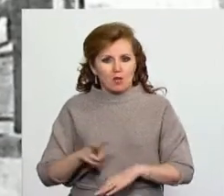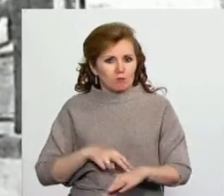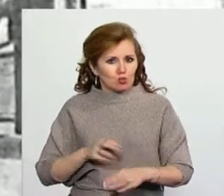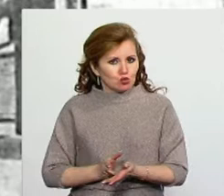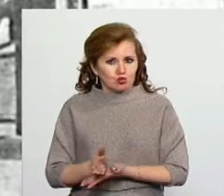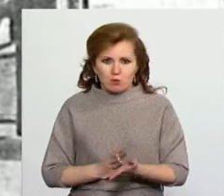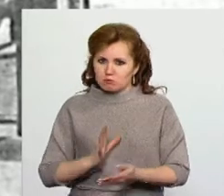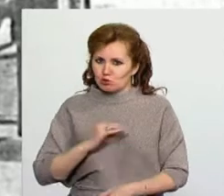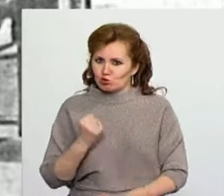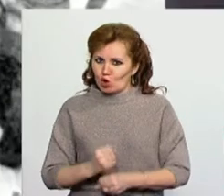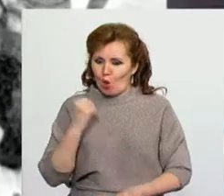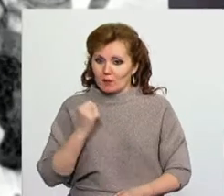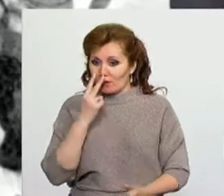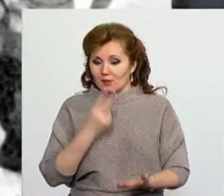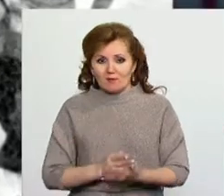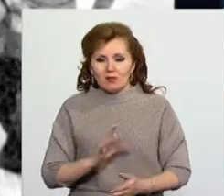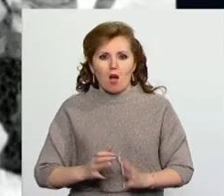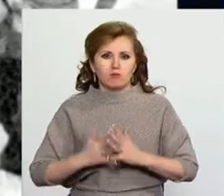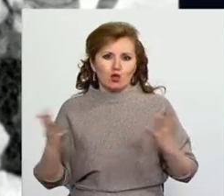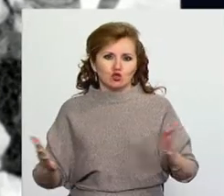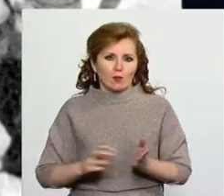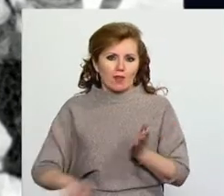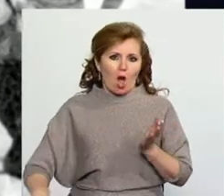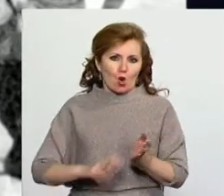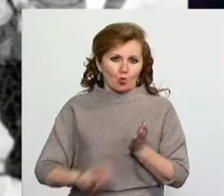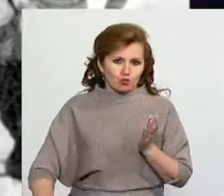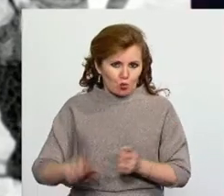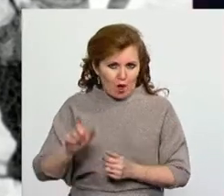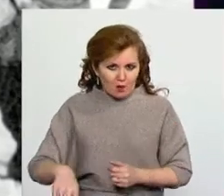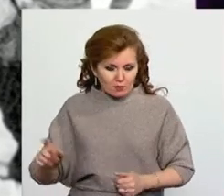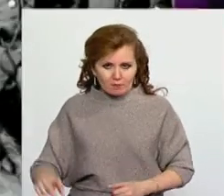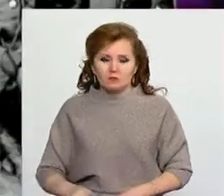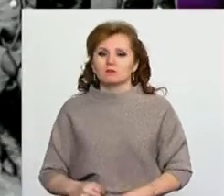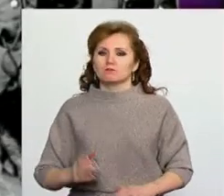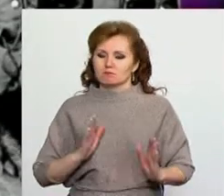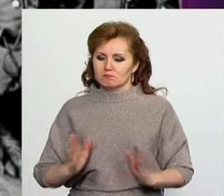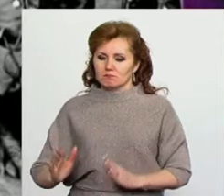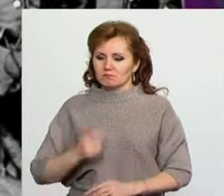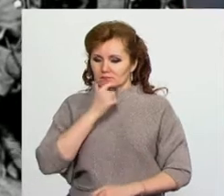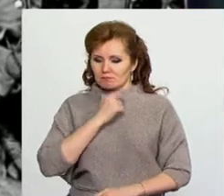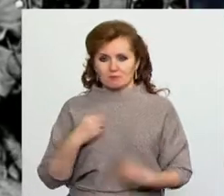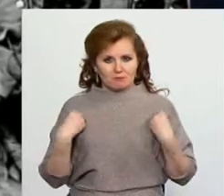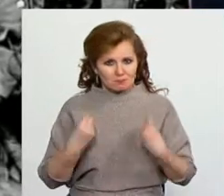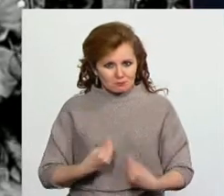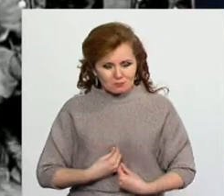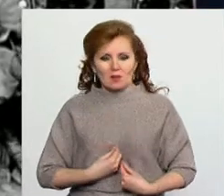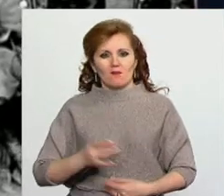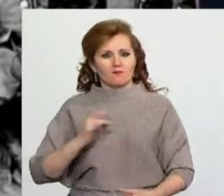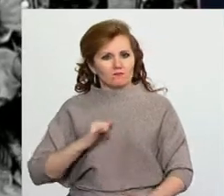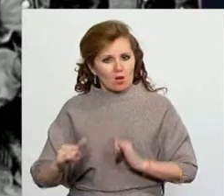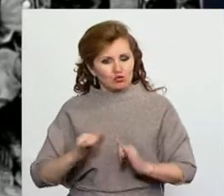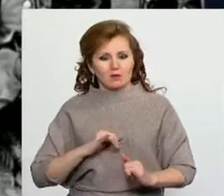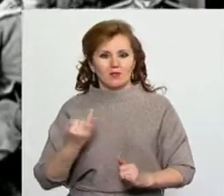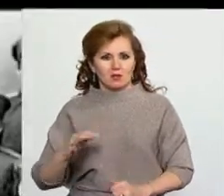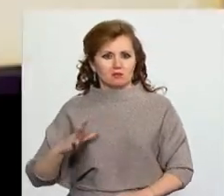это невзирая на большую текучку кадров. Стражам порядка полагалось быть опрятными, вежливыми и следовать должностным